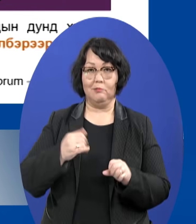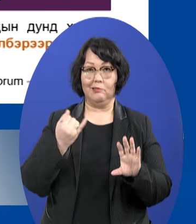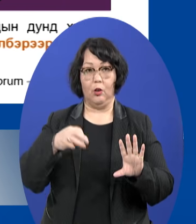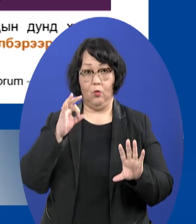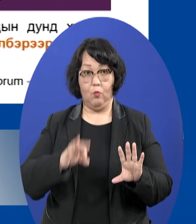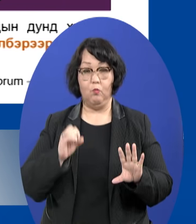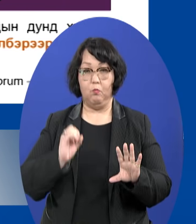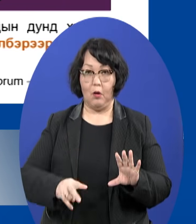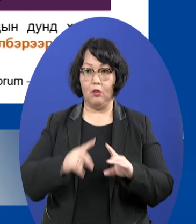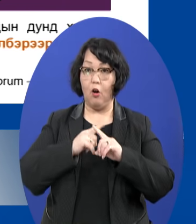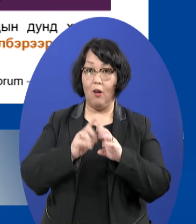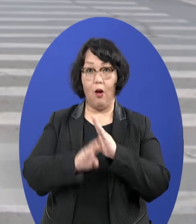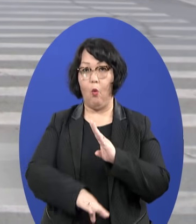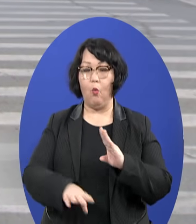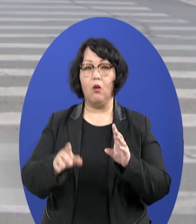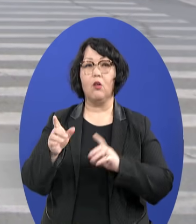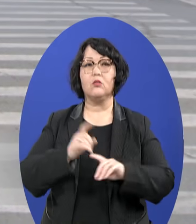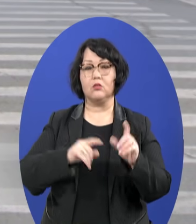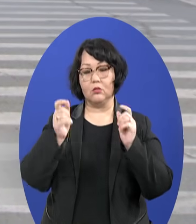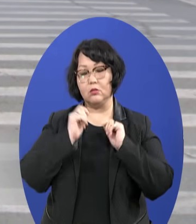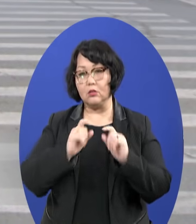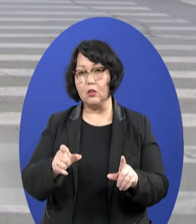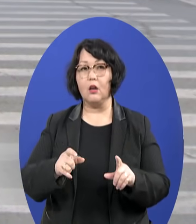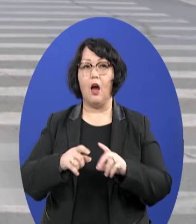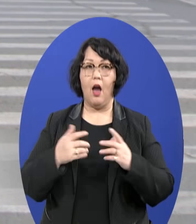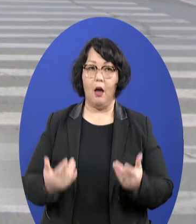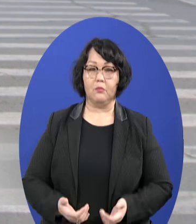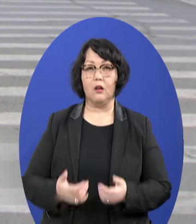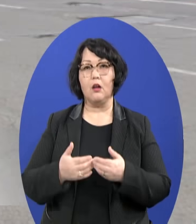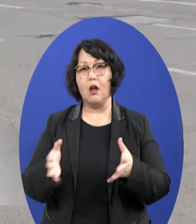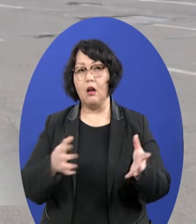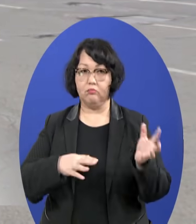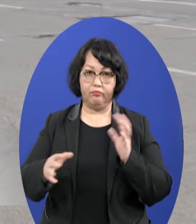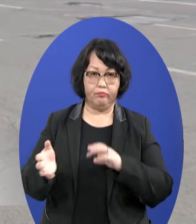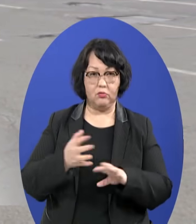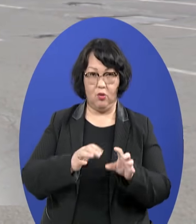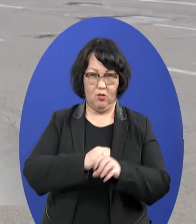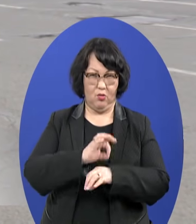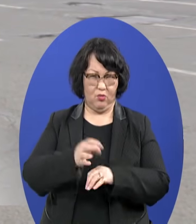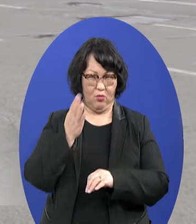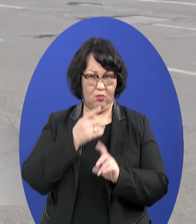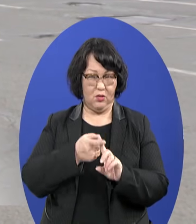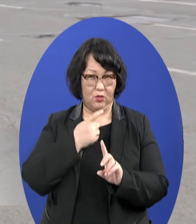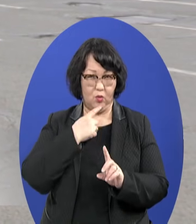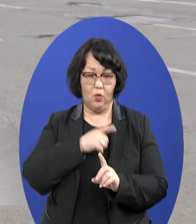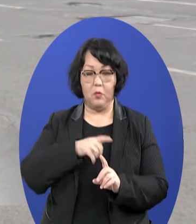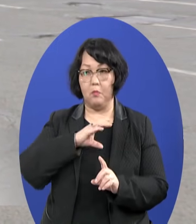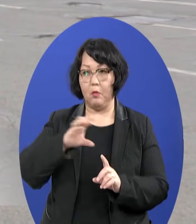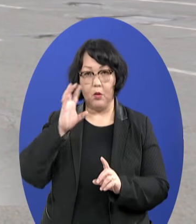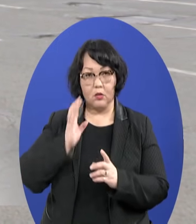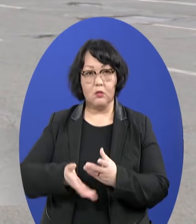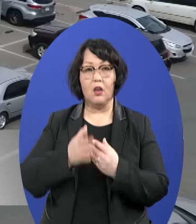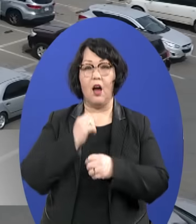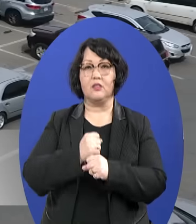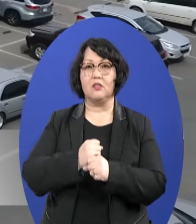орнууд шилжиж байна. Эдийн засгийн өсөлт, аж ахуйн нэгжийн хямрал цар тахлаас шууд хамаарч байгаа. Энэ үед хувийн хөвшлээ бодлогоор дэмжиж ажлын байраа хадгалах нь